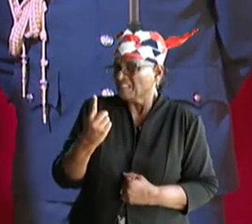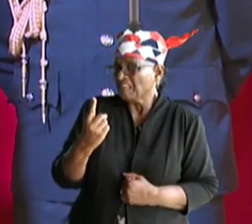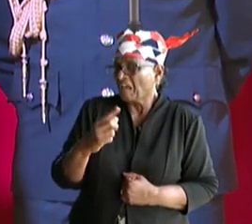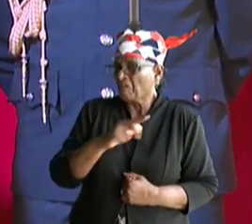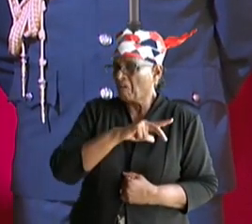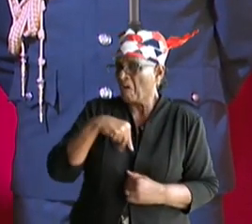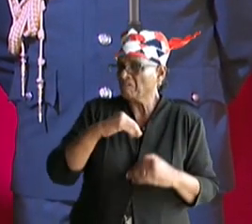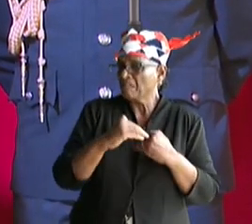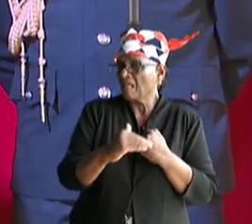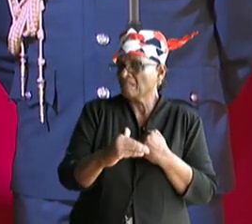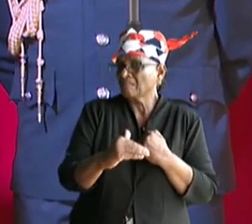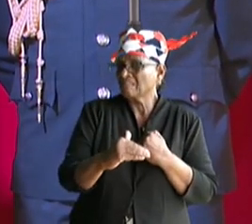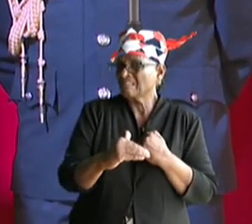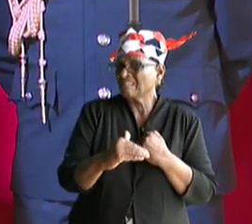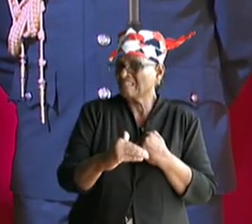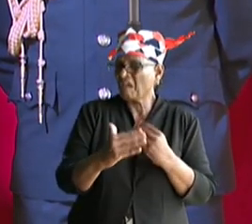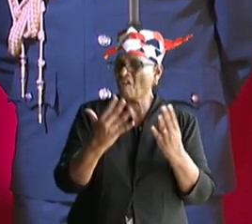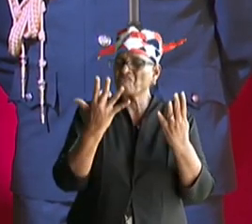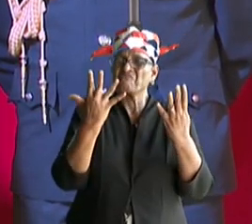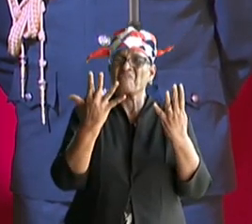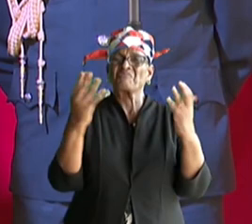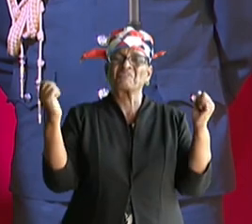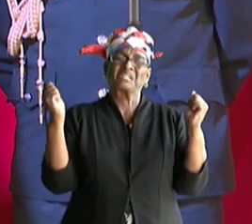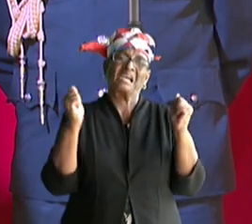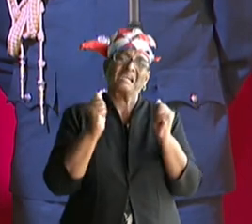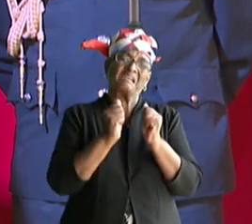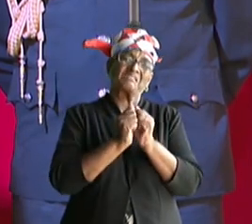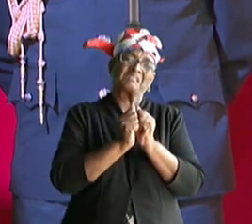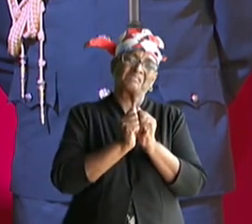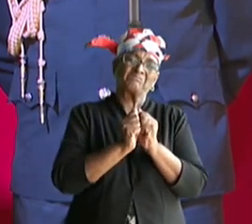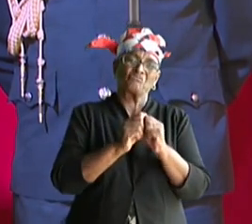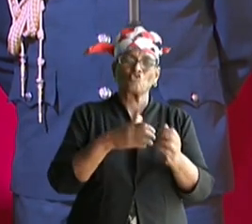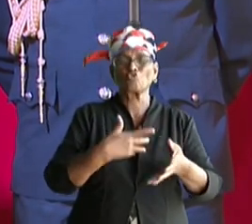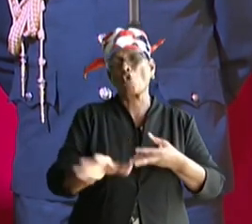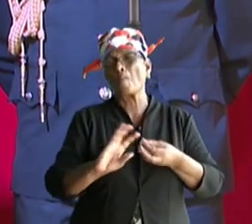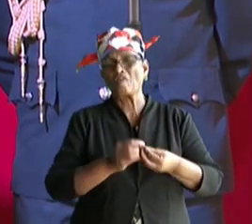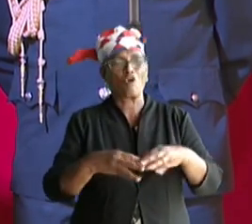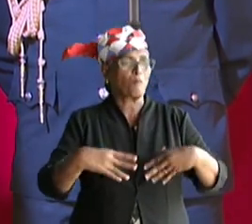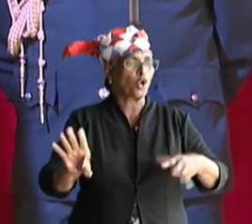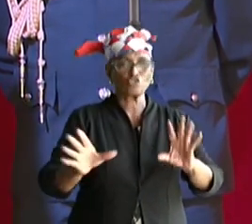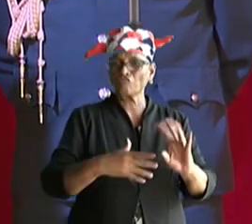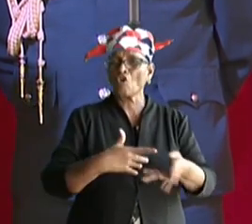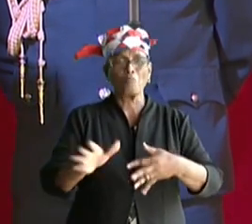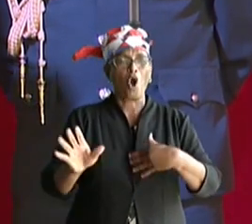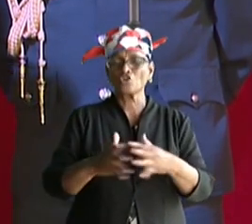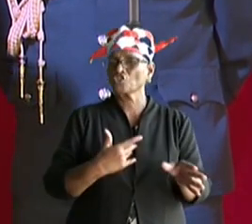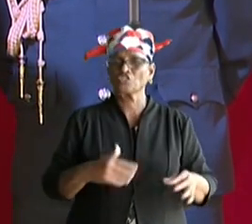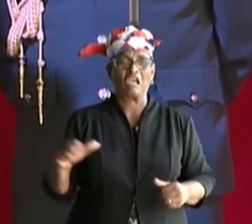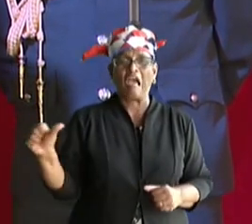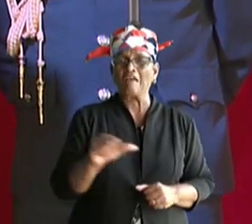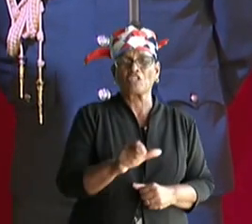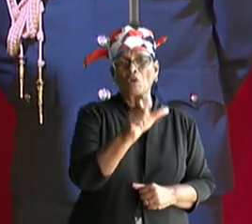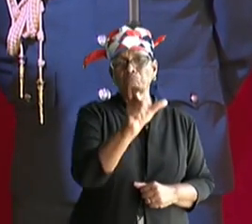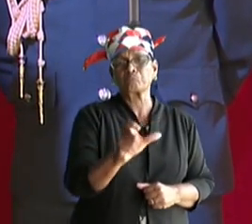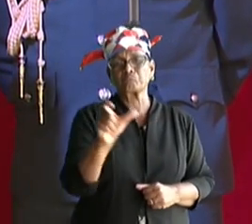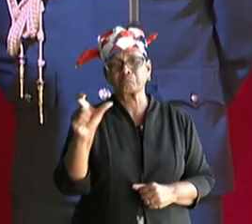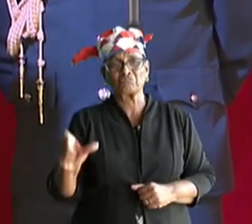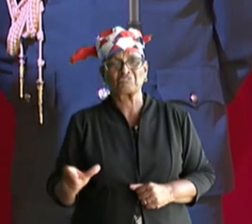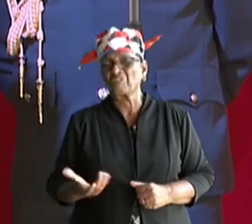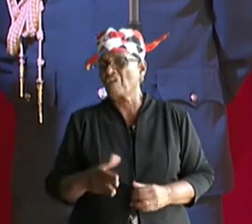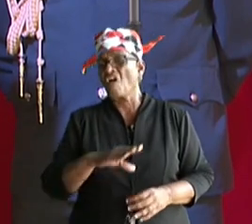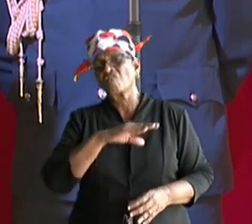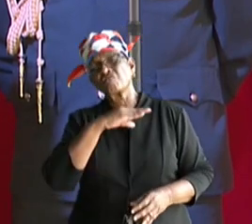land 45 jaren heeft verkwist. Anderen spreken van